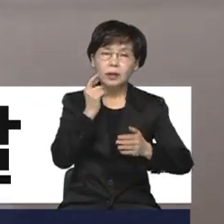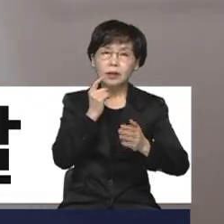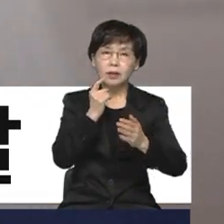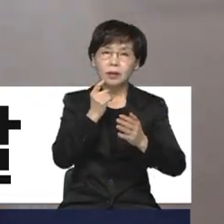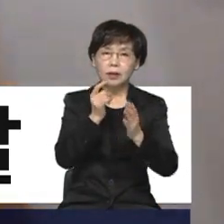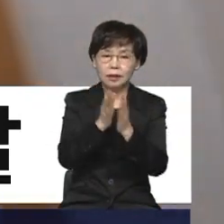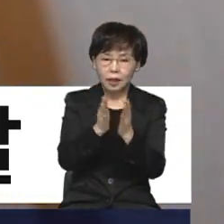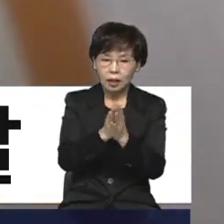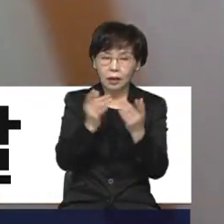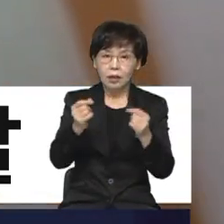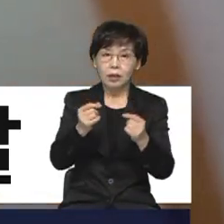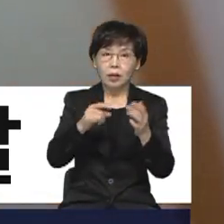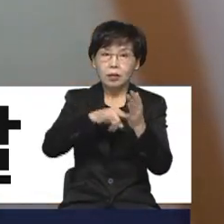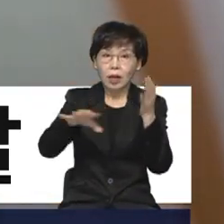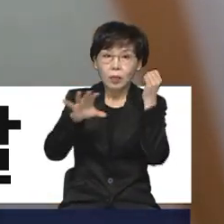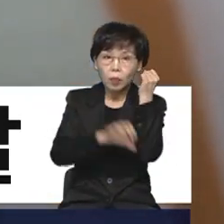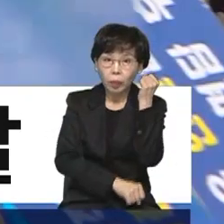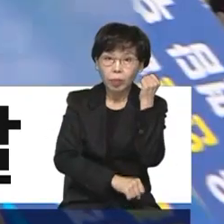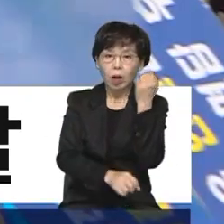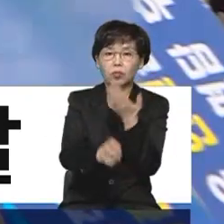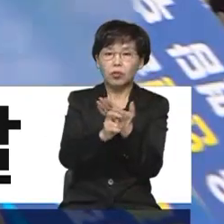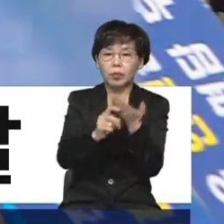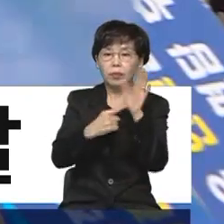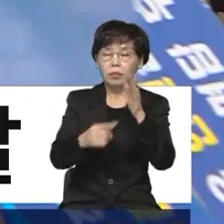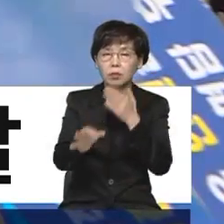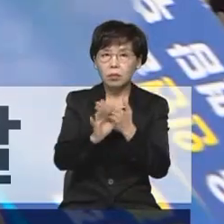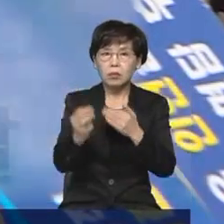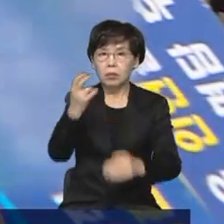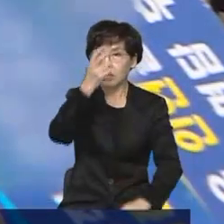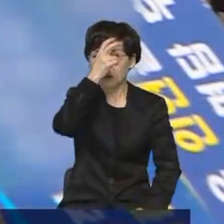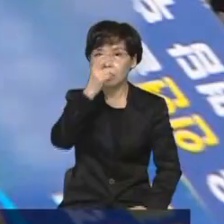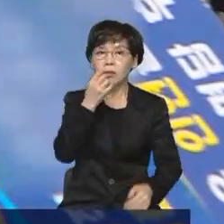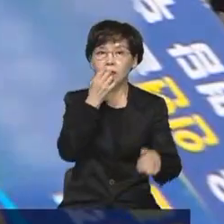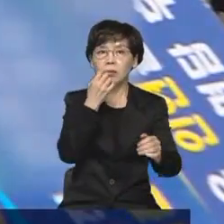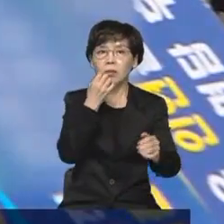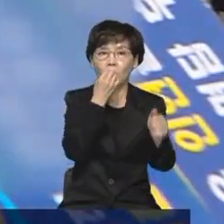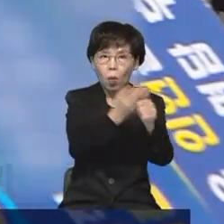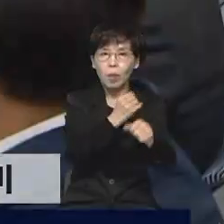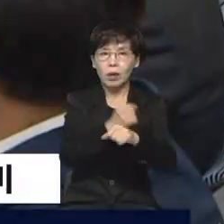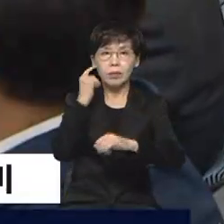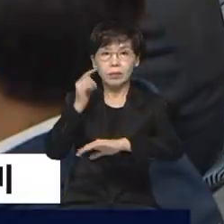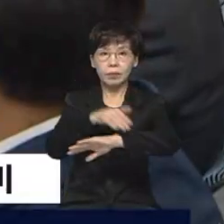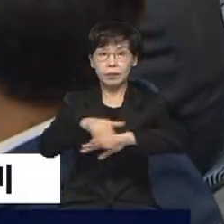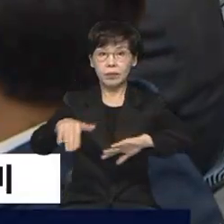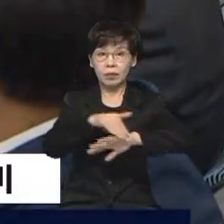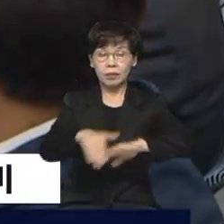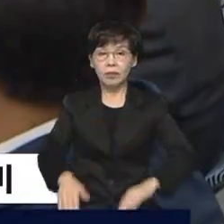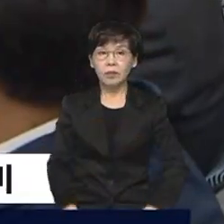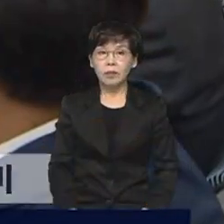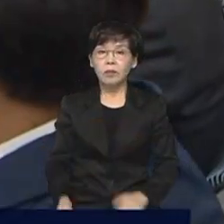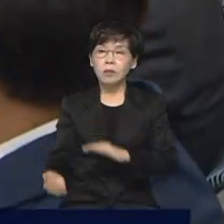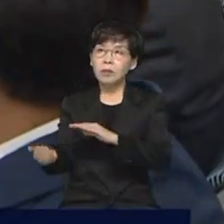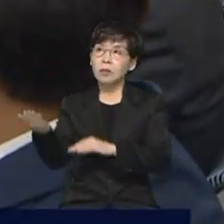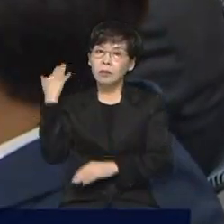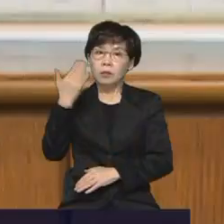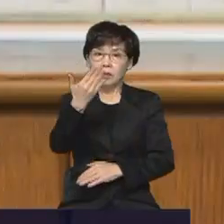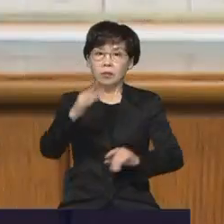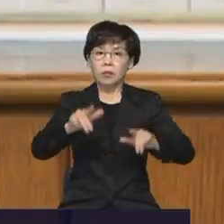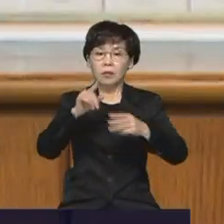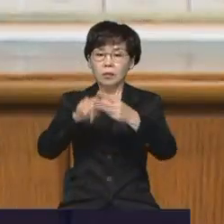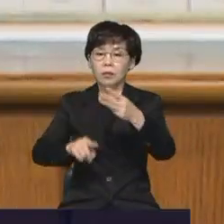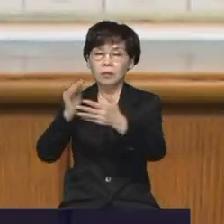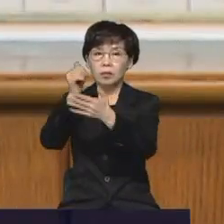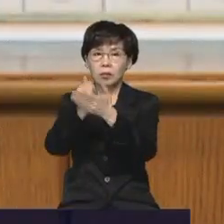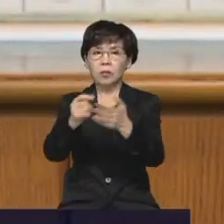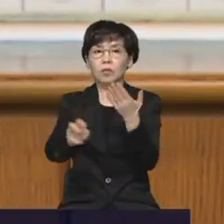조세 포탈이 드러날 경우 적극적으로 검찰에 고발 조치하겠다는 방침입니다. 앞서 지난 9일 윤석열